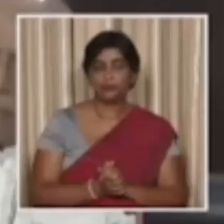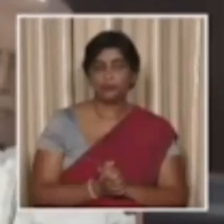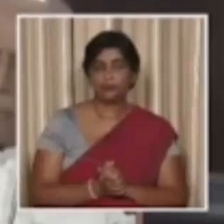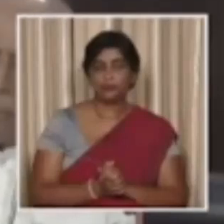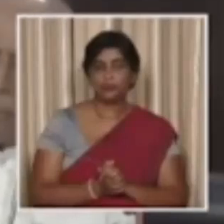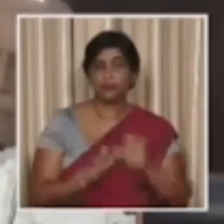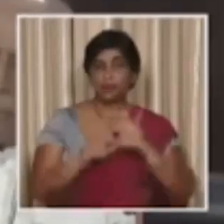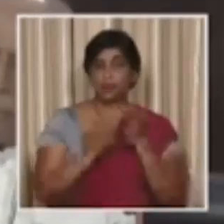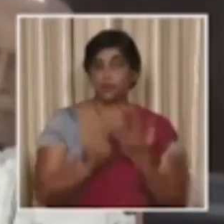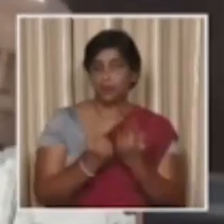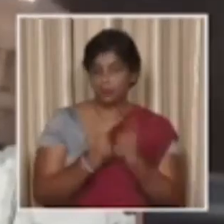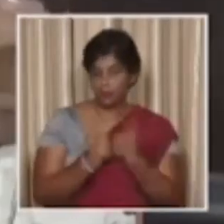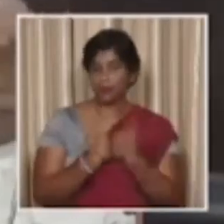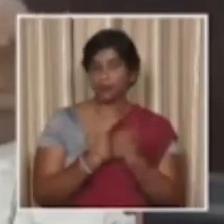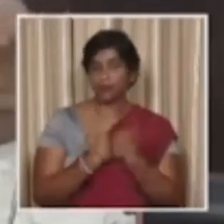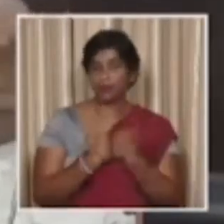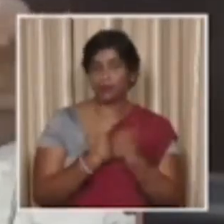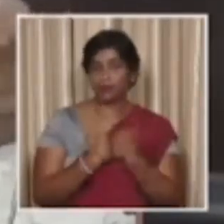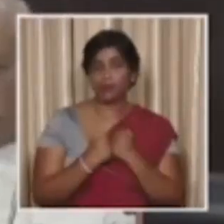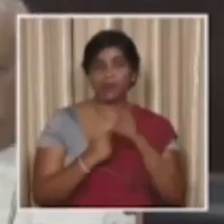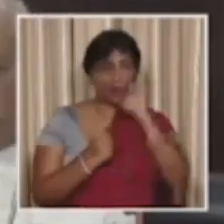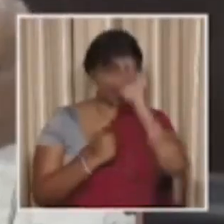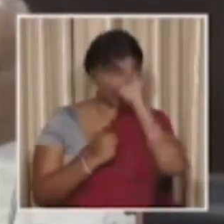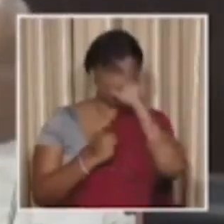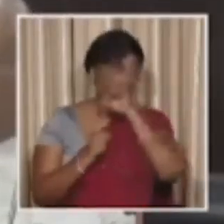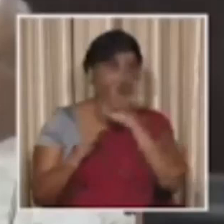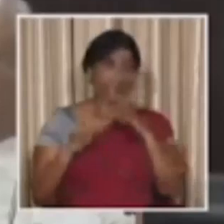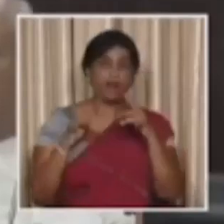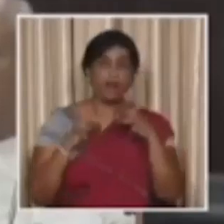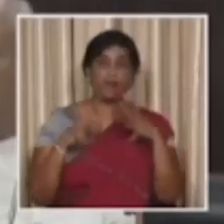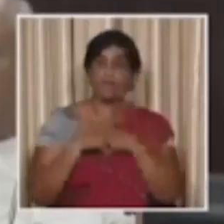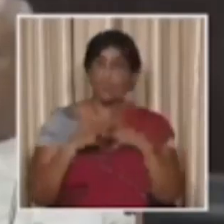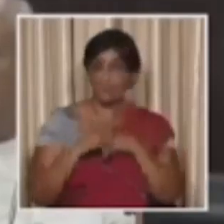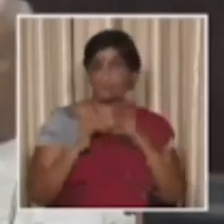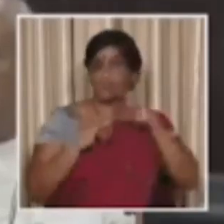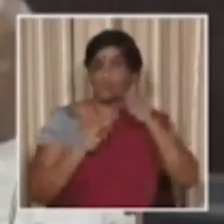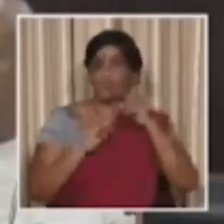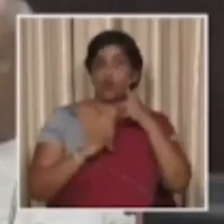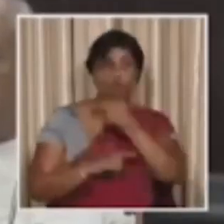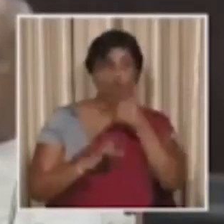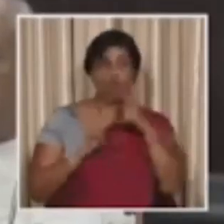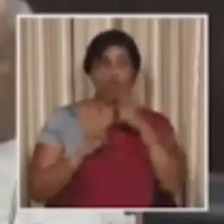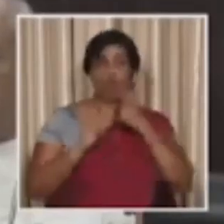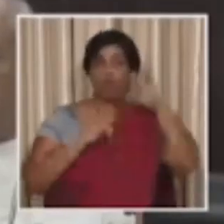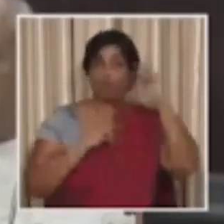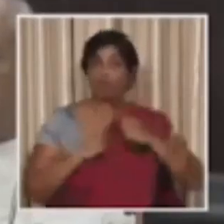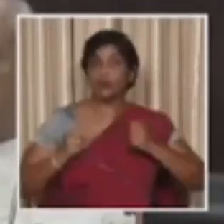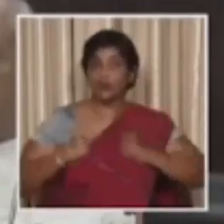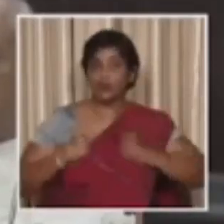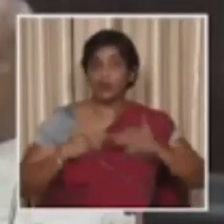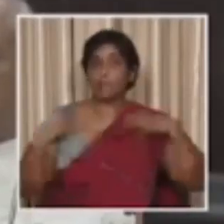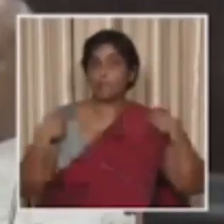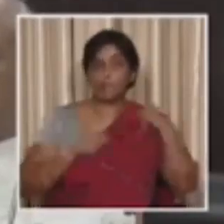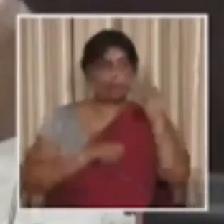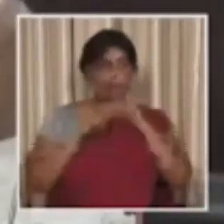මේ ඔක්කොම ගන්නේ බදු වෙල්ලස් විශ්වවිද්‍යාලයට ඌව පළාතේ කිසිදු රෝහලක හෘද පෙනහළු පුනජීවනයේ